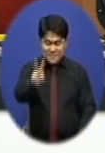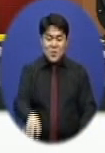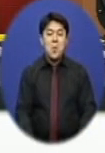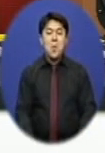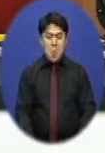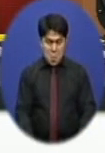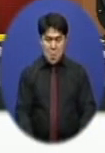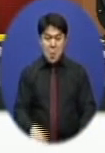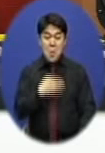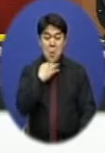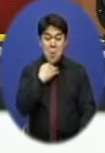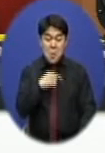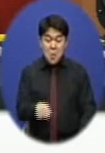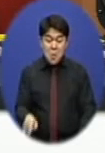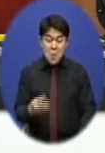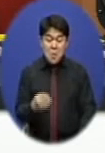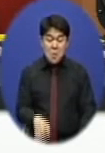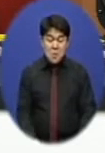네. 몇 살 몇 살이세요?